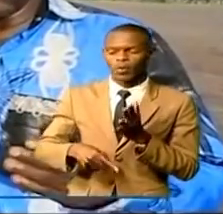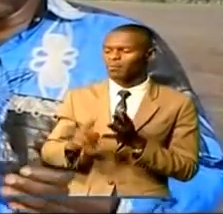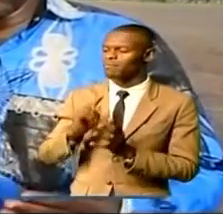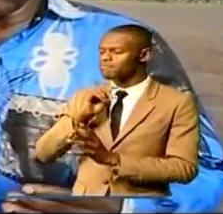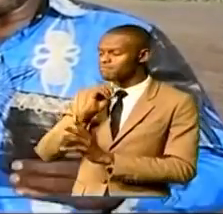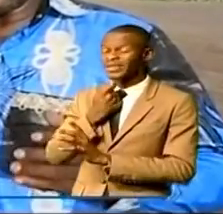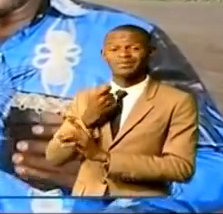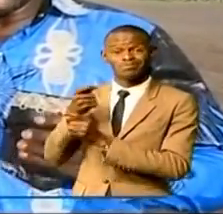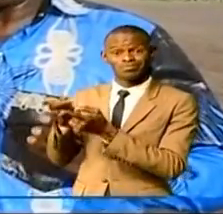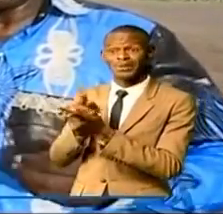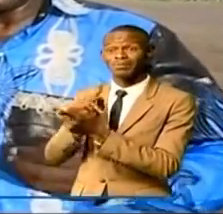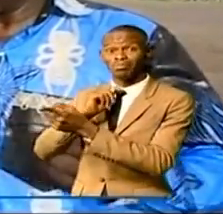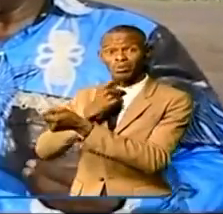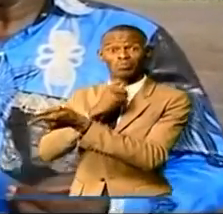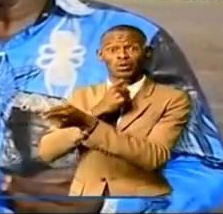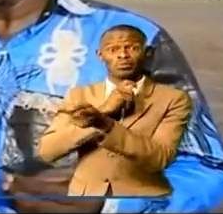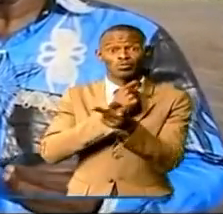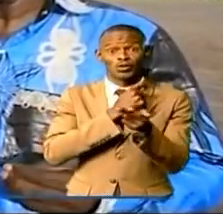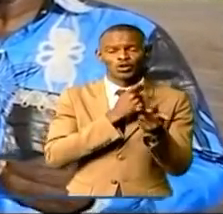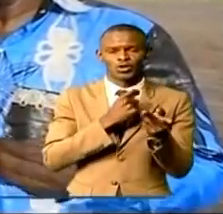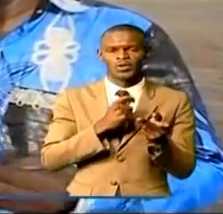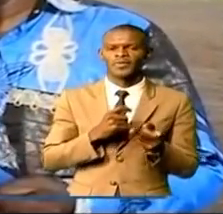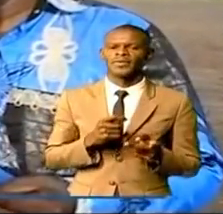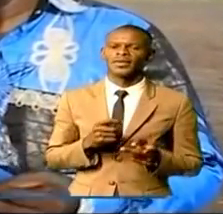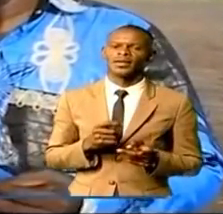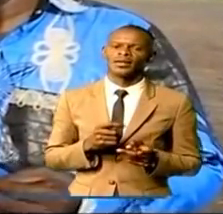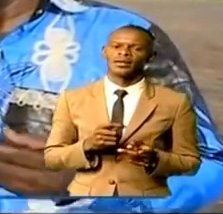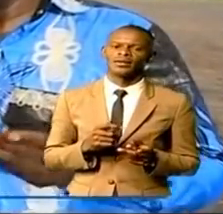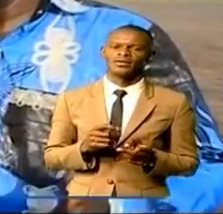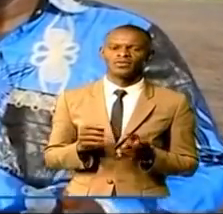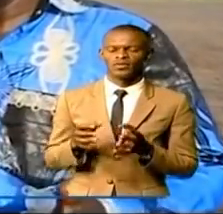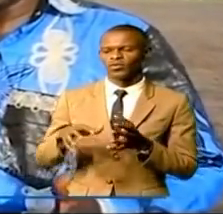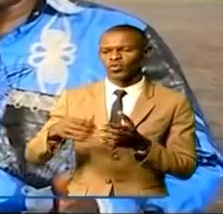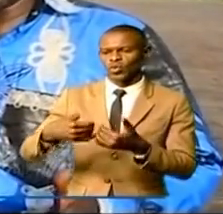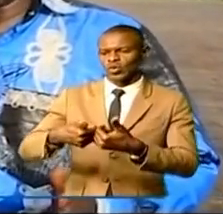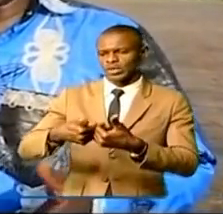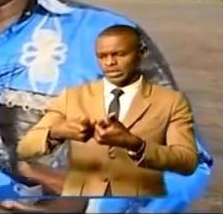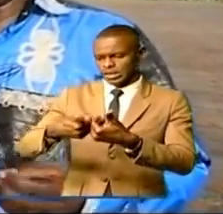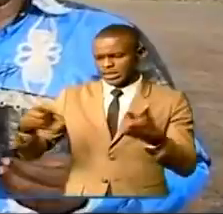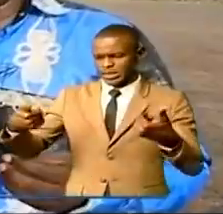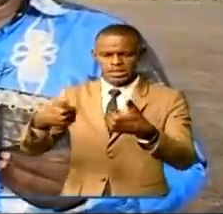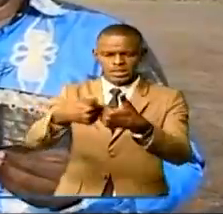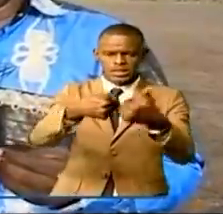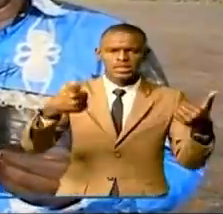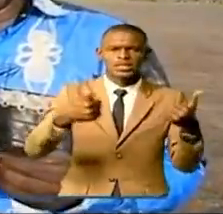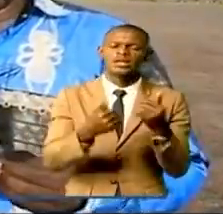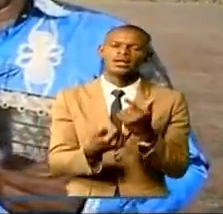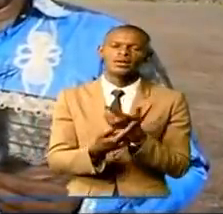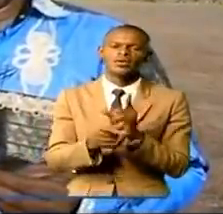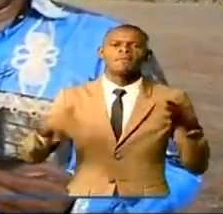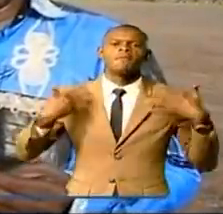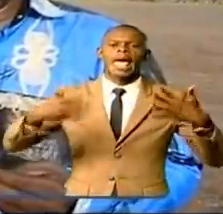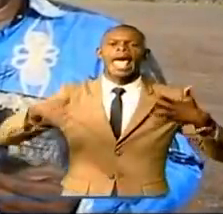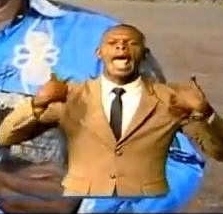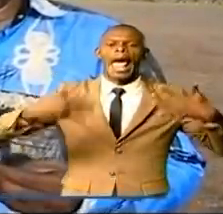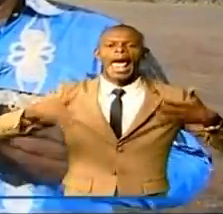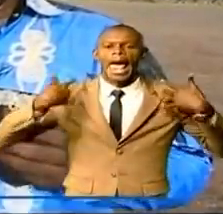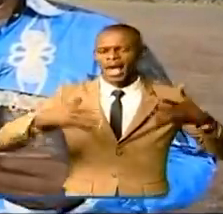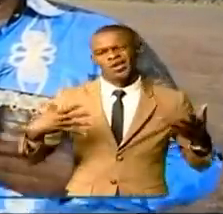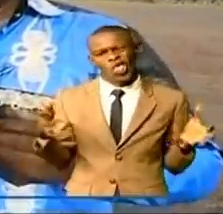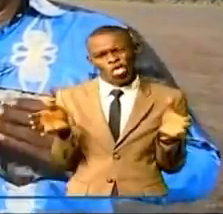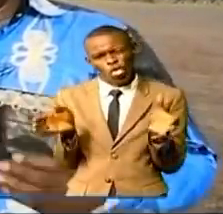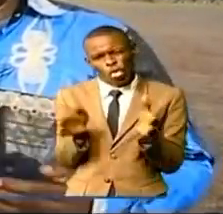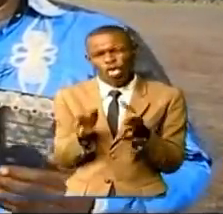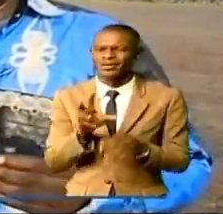qui sont en cours de construction ici à Haut-Tuilé, d'ici selon la projection des gouverneurs de province Sébastien Nenanga, ça